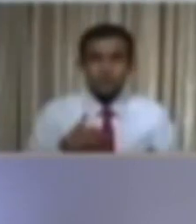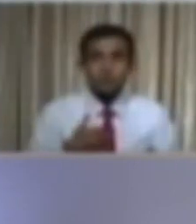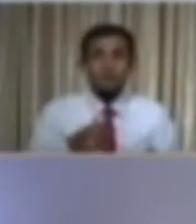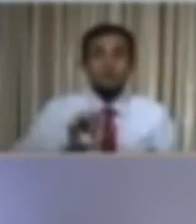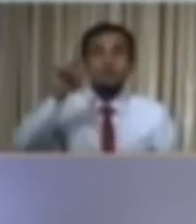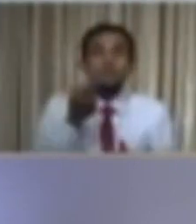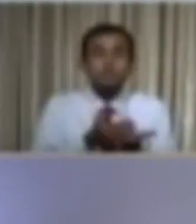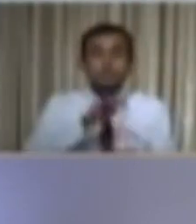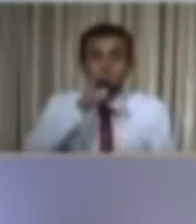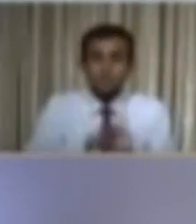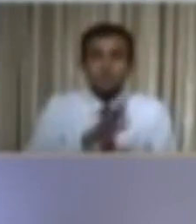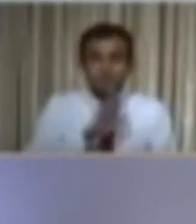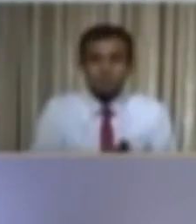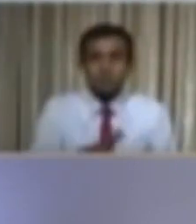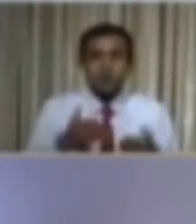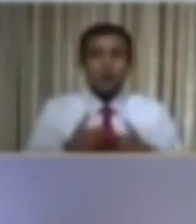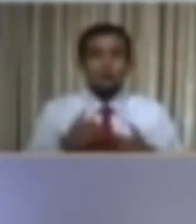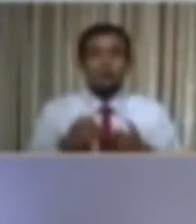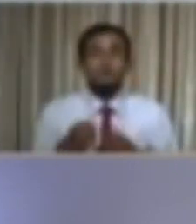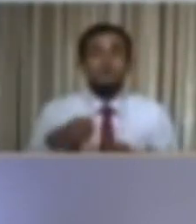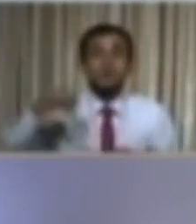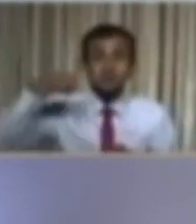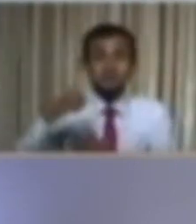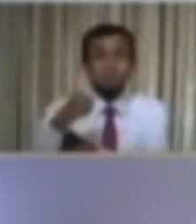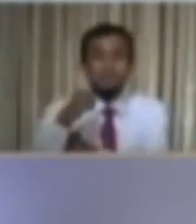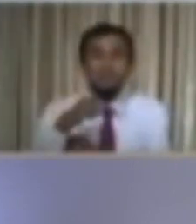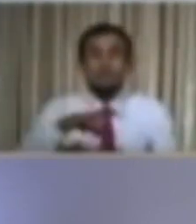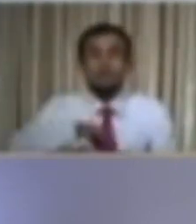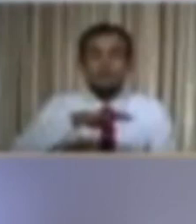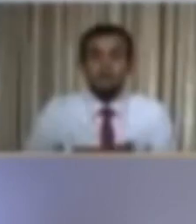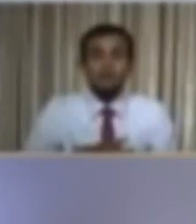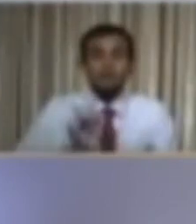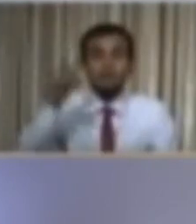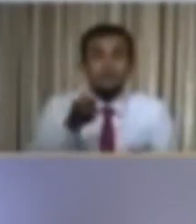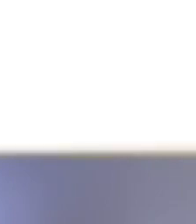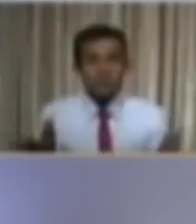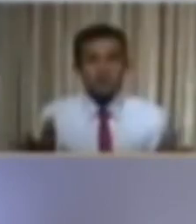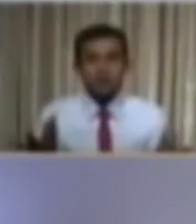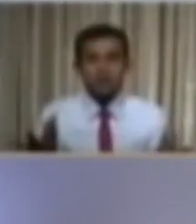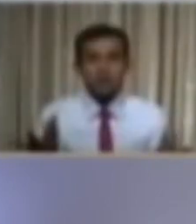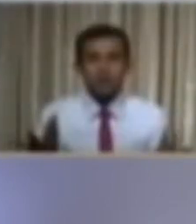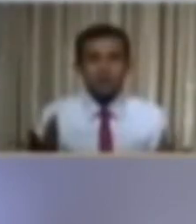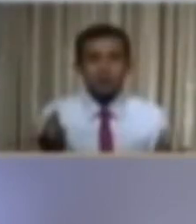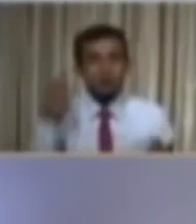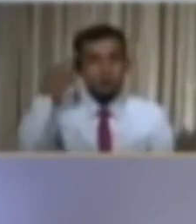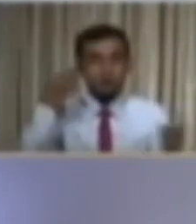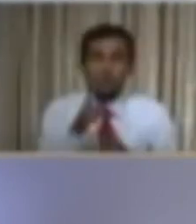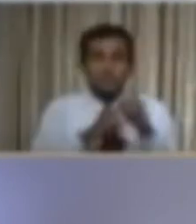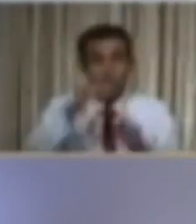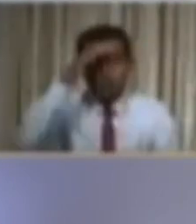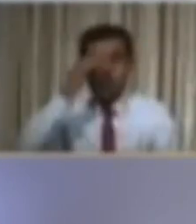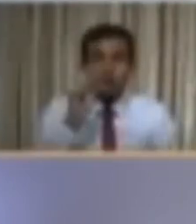විනිමය තත්ත්වයේ උඩ තමයි අපිට තියෙන බලශක්තිය ගැන තීන්දුව කරන්න තියෙන්නේ විදේශ විනිමය අඩු වුණොත් විමහක් පවකත් පවකට් එක එනවා මුදල්